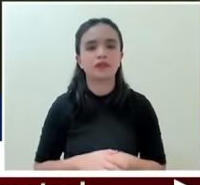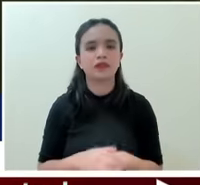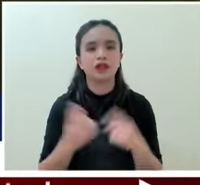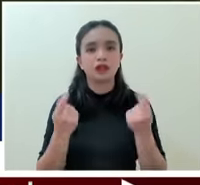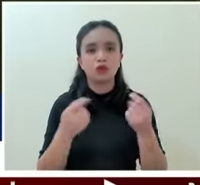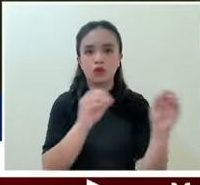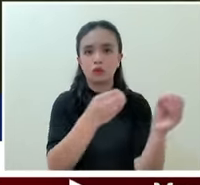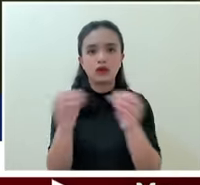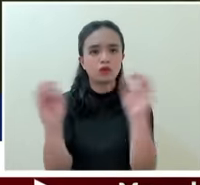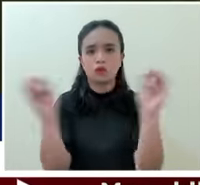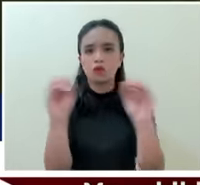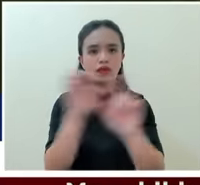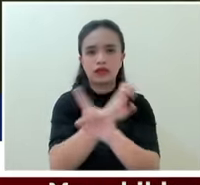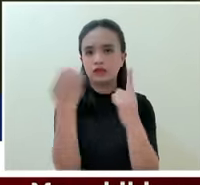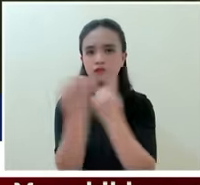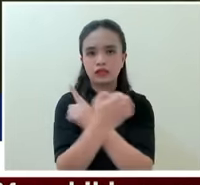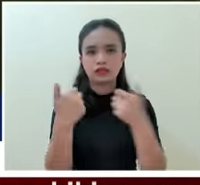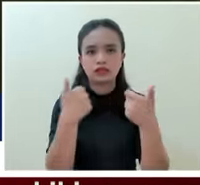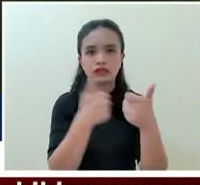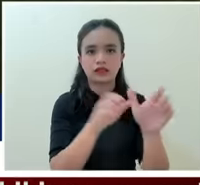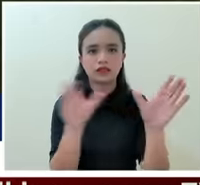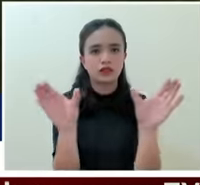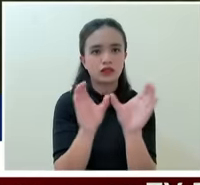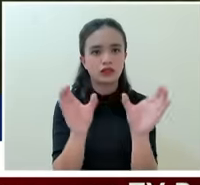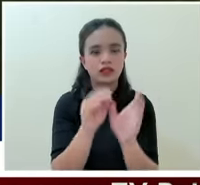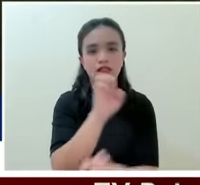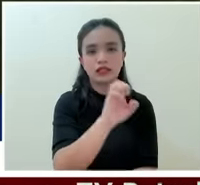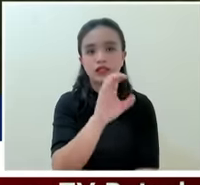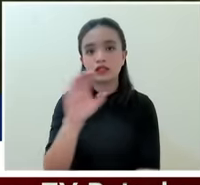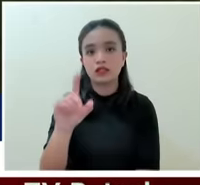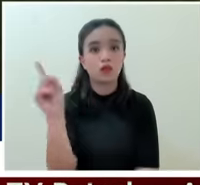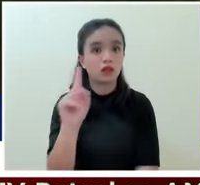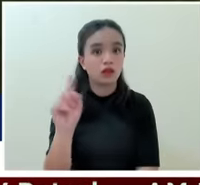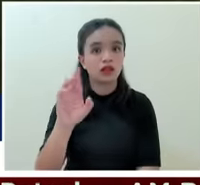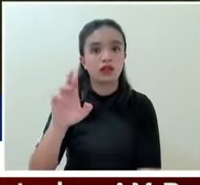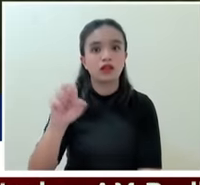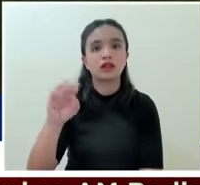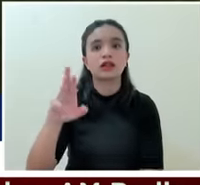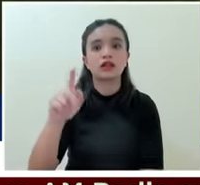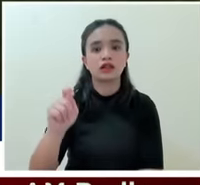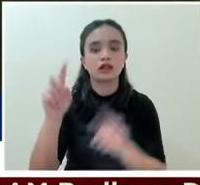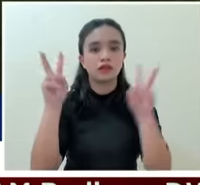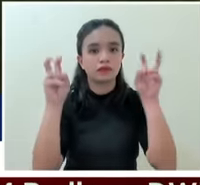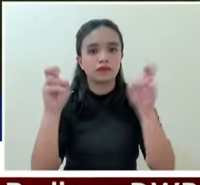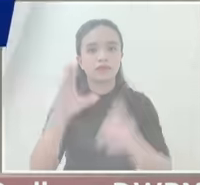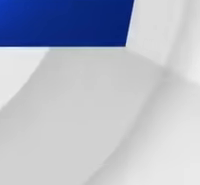walang Environment Compliance Certificate o ECC ang resort na Captain Speak.